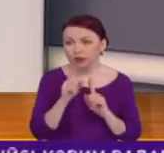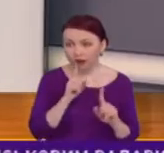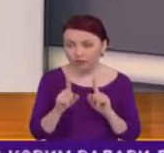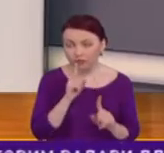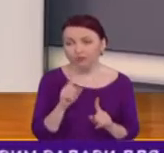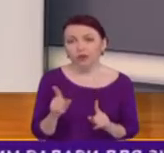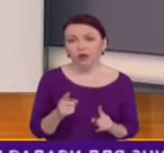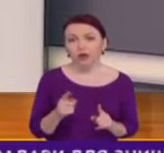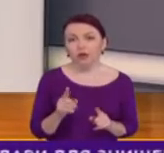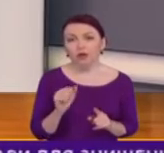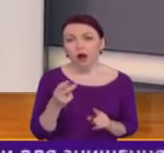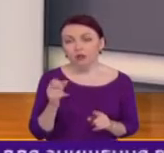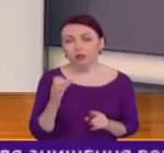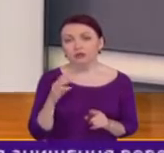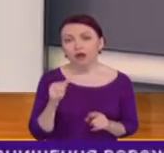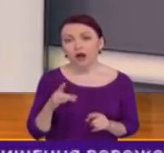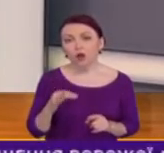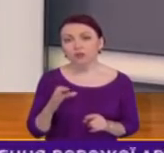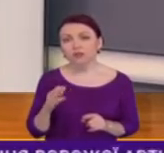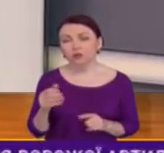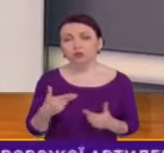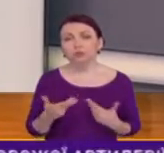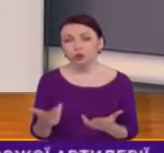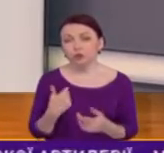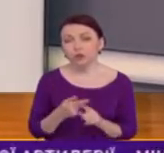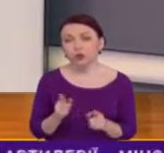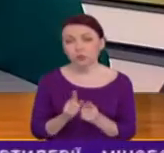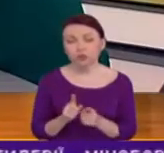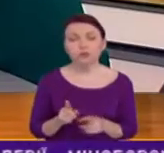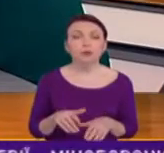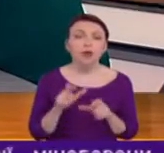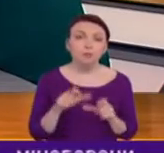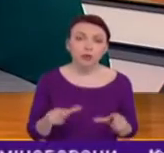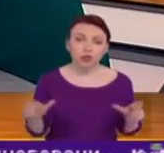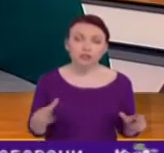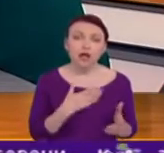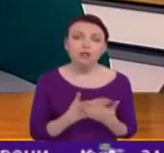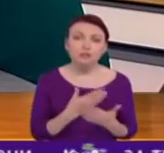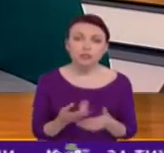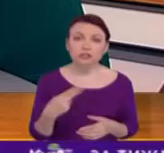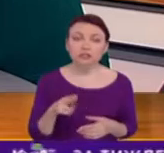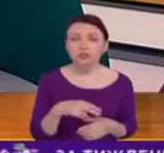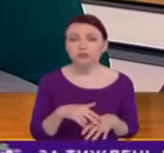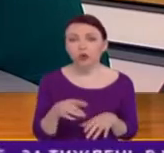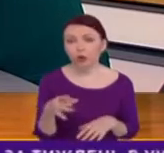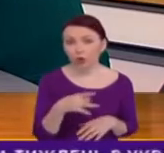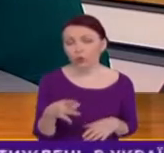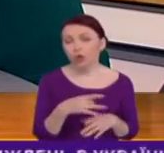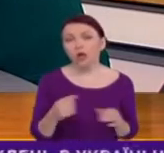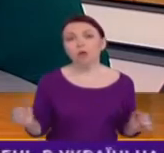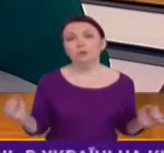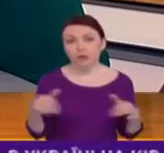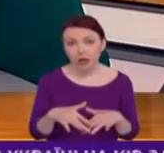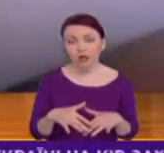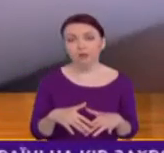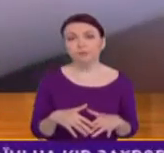Старостенко запросила мене на таку зустріч, де приїхали мешканці, активісти Деснянського району, мешканці.